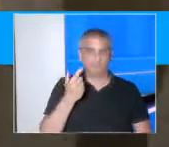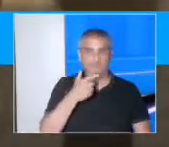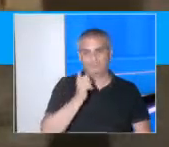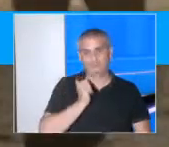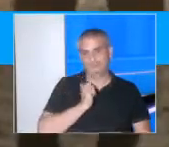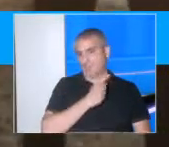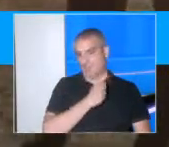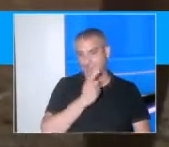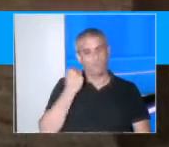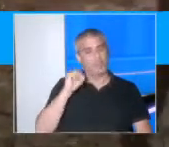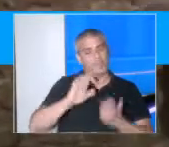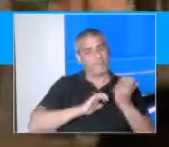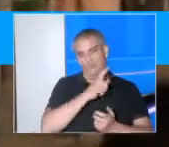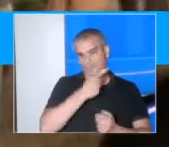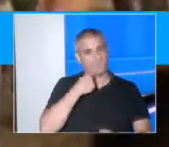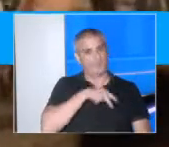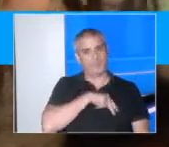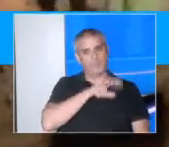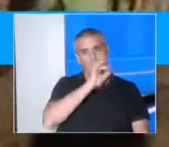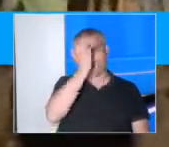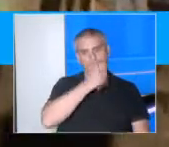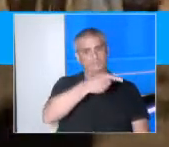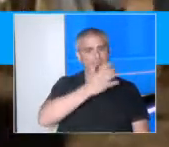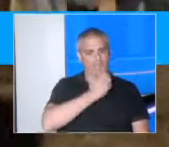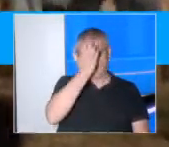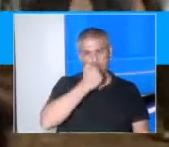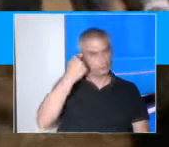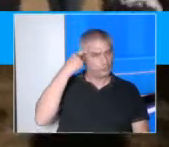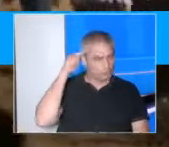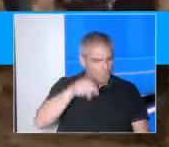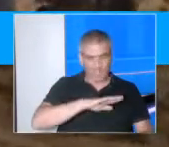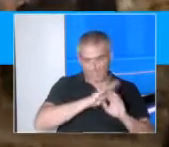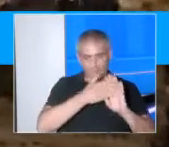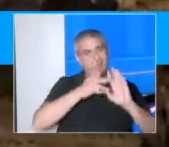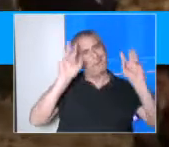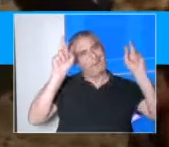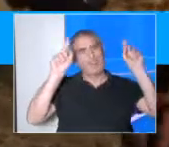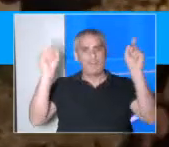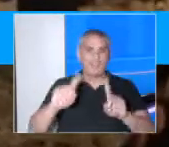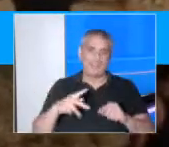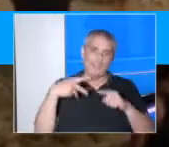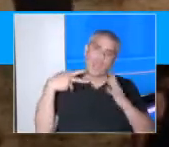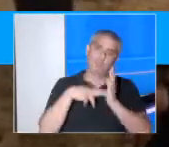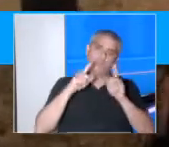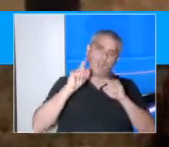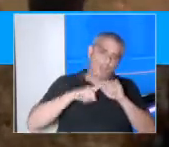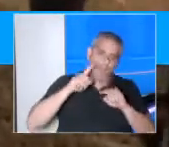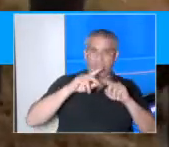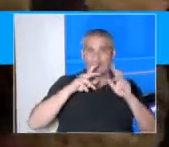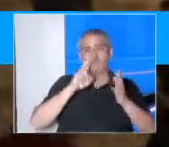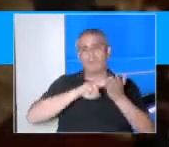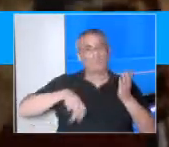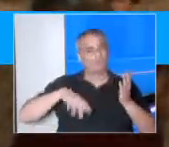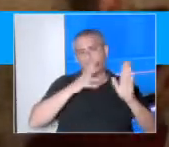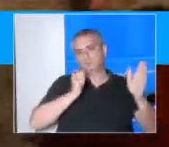צה"ל. מבחינתי כל מה שקורה שם זה באחריות חמאס, בידיעת חמאס, כל הברקים, קצרי חשמל... ופורשים, אני